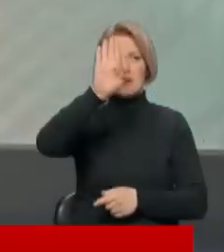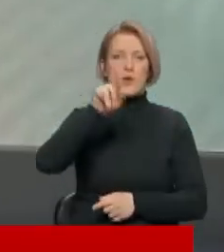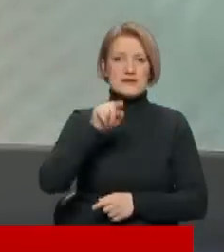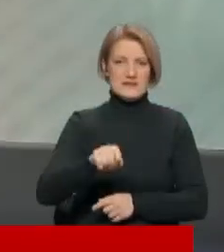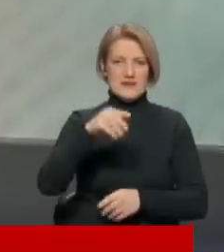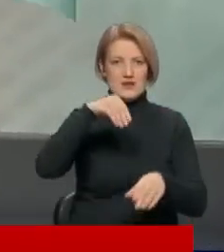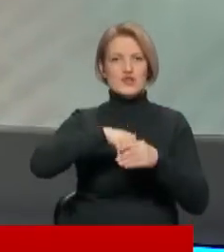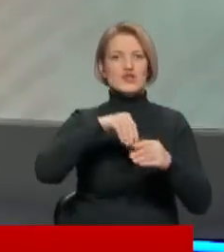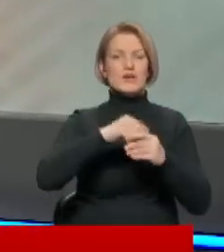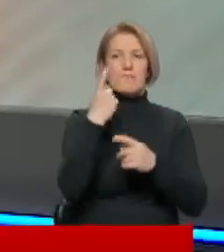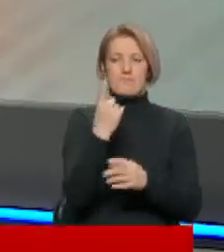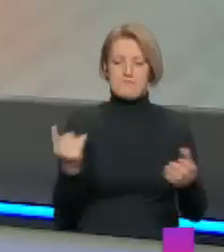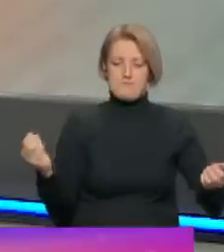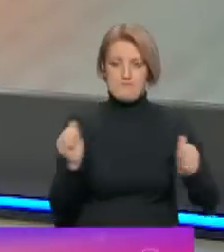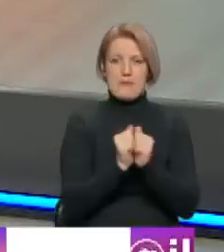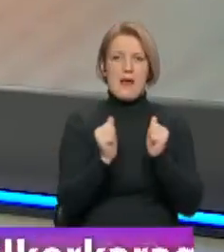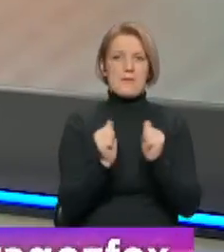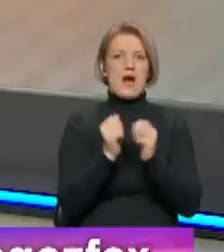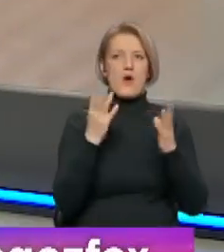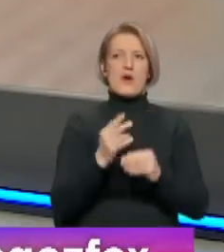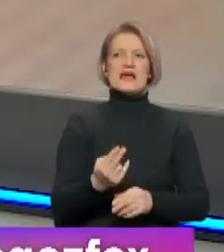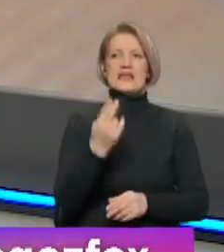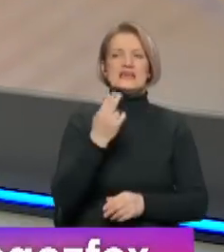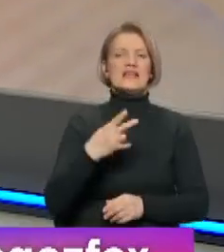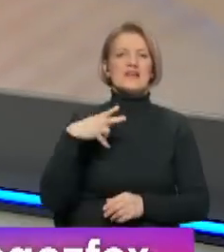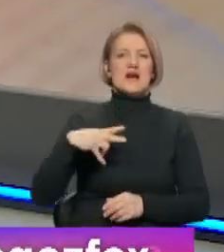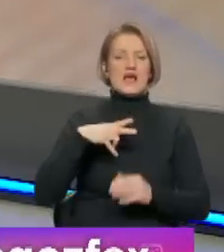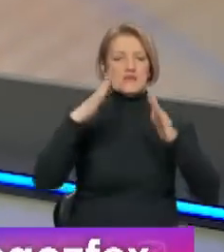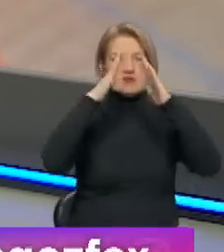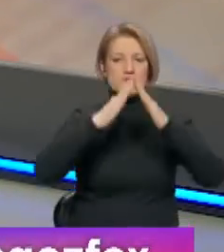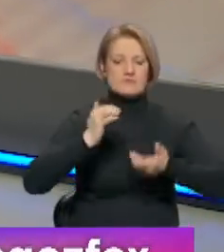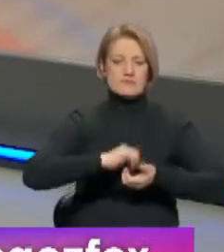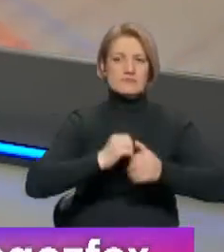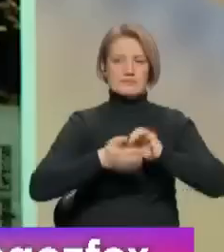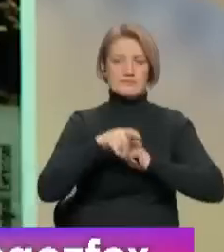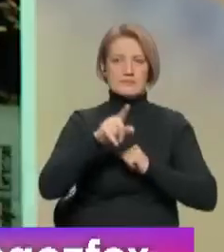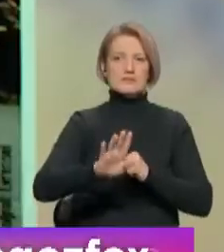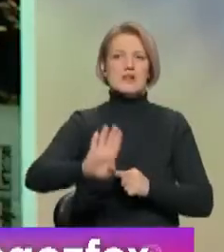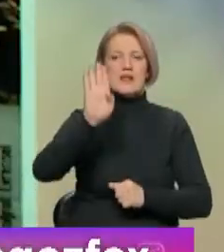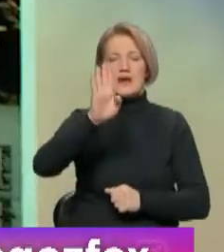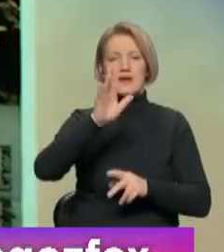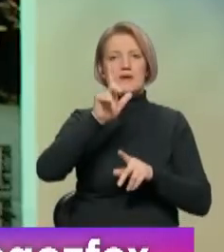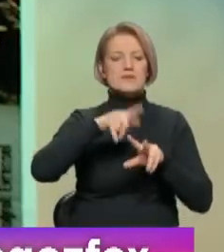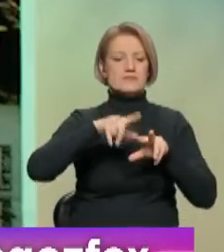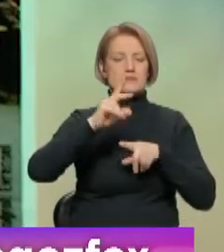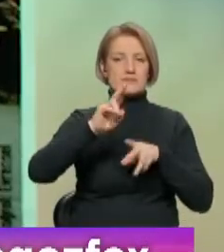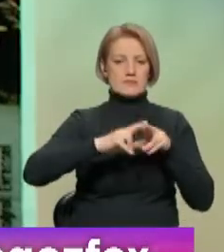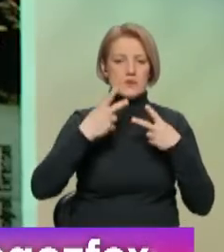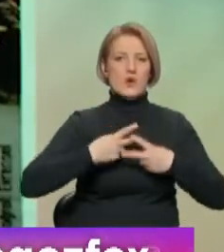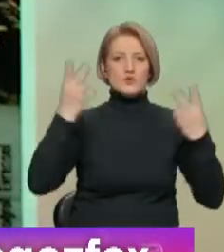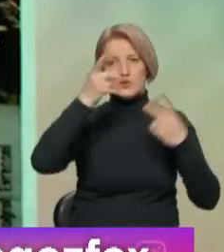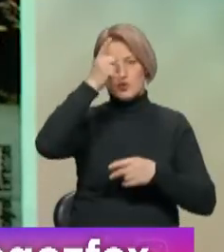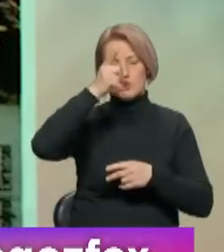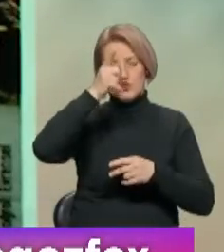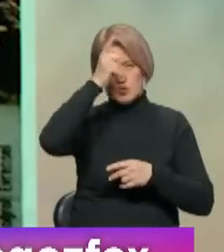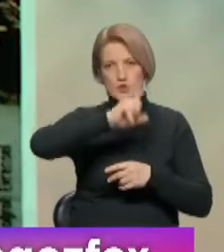için bir olalım manşet 7 Alevi çatı örgütünün like demokratik ve özgür bir ülke talebiyle düzenlediği